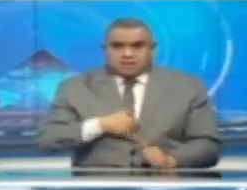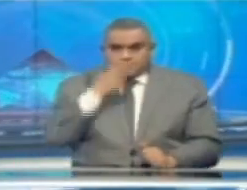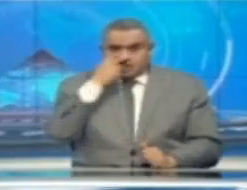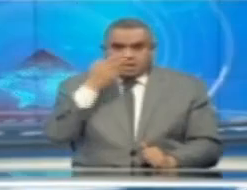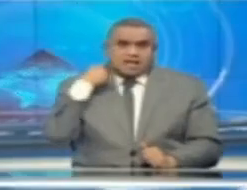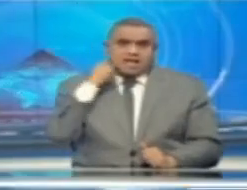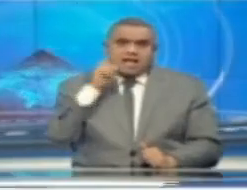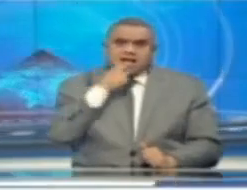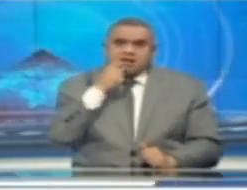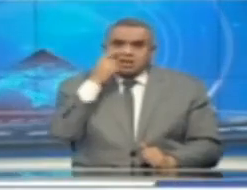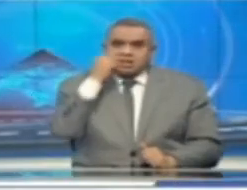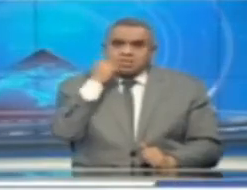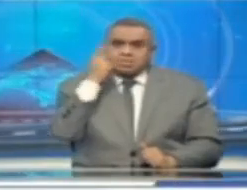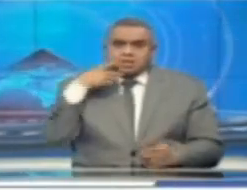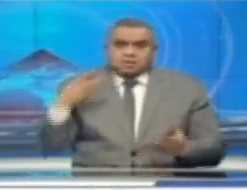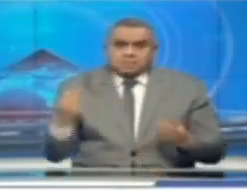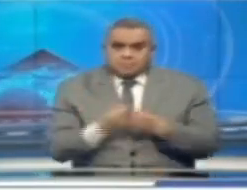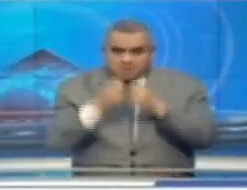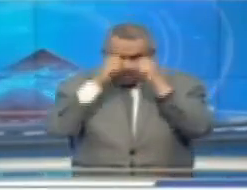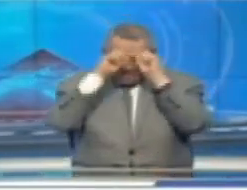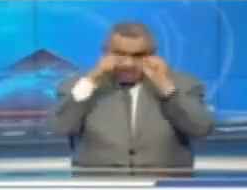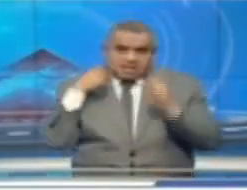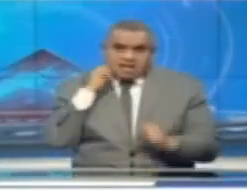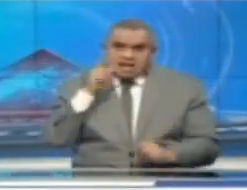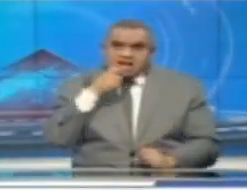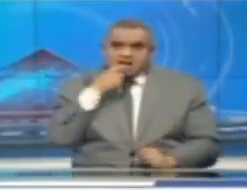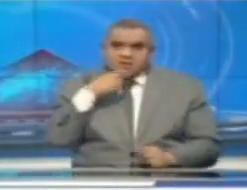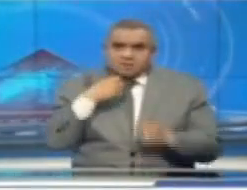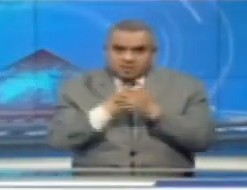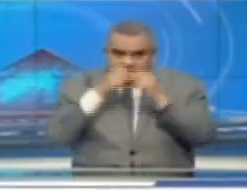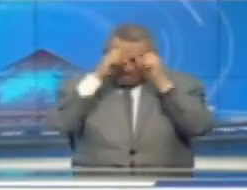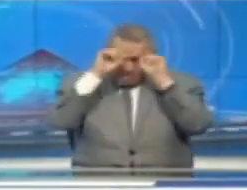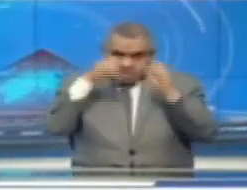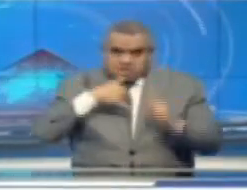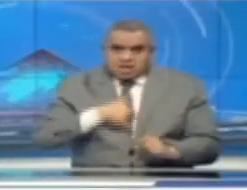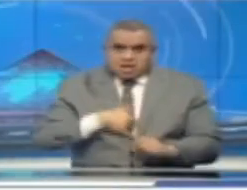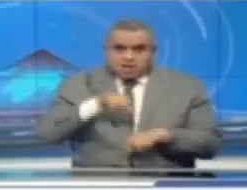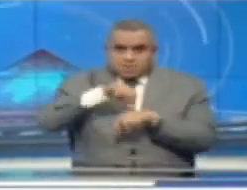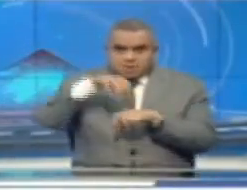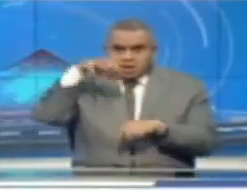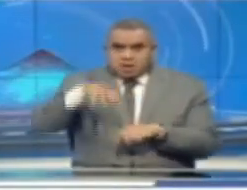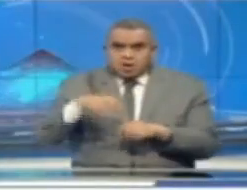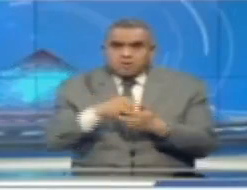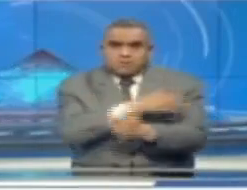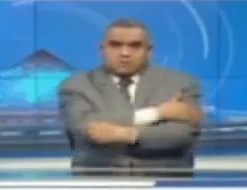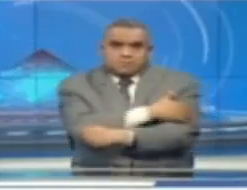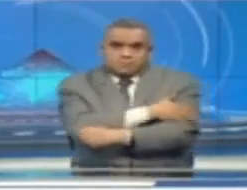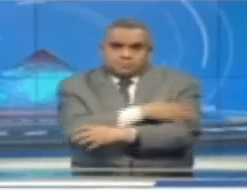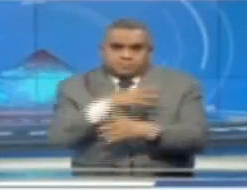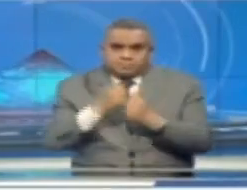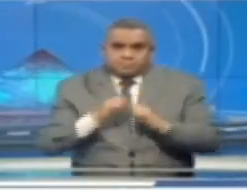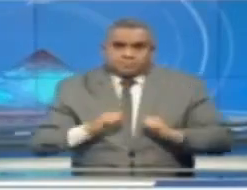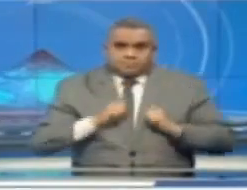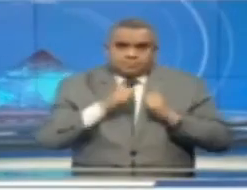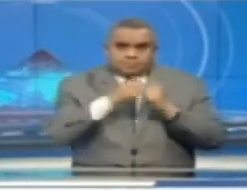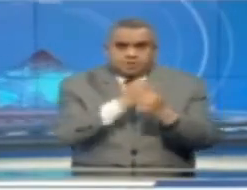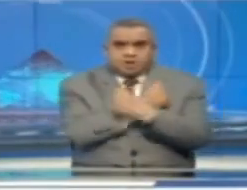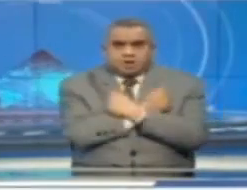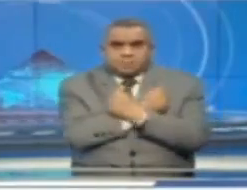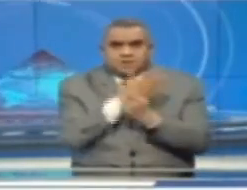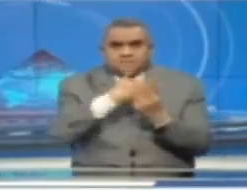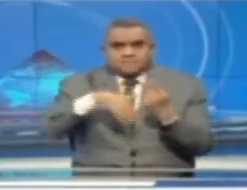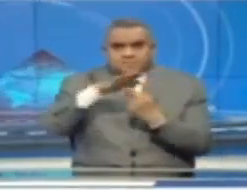ناصر محمد يرافقه السفير علي محسن حميد سفير جمهورية اليمن بالقاهرة والوفد المرافق له بزيارة المتحف